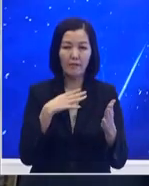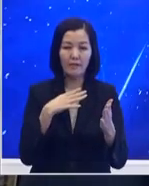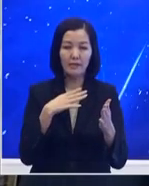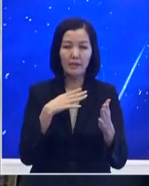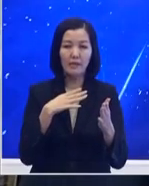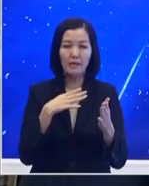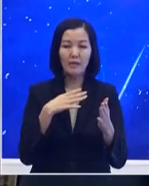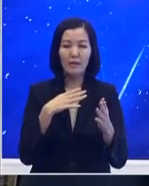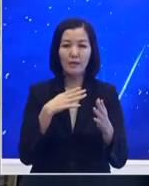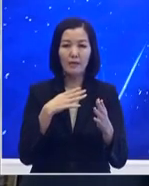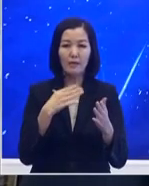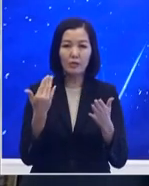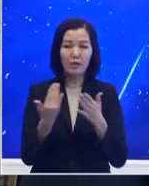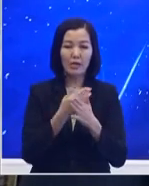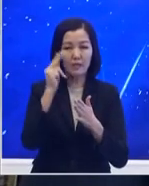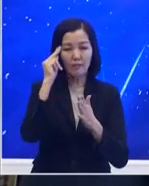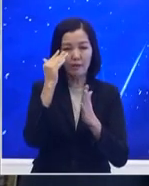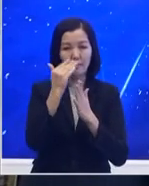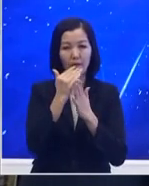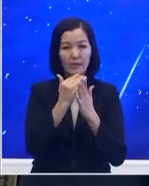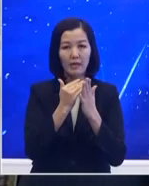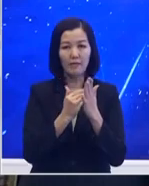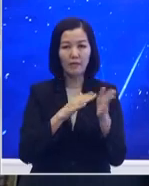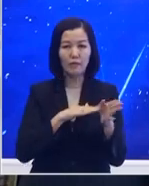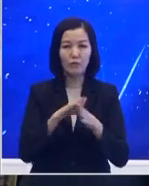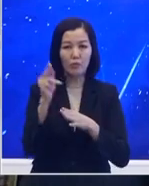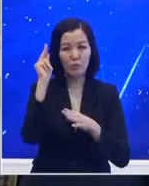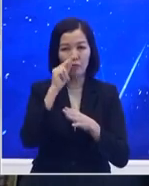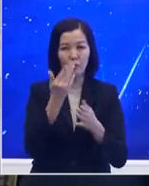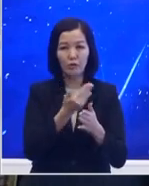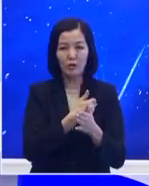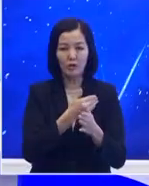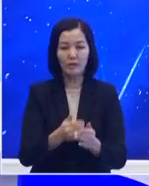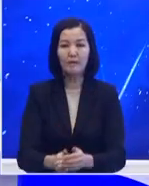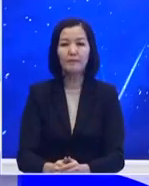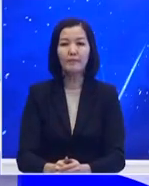Мамандарымыз осы жаңартылған білім бағдарламасын толық игеріп шықса дейміз.